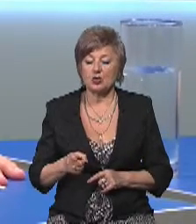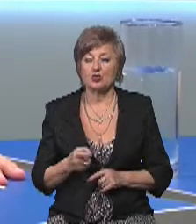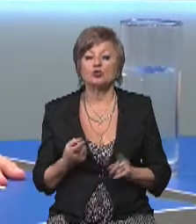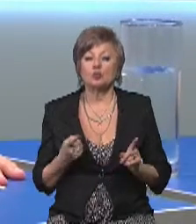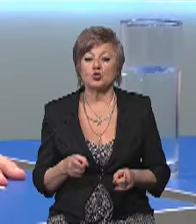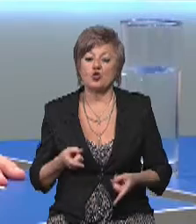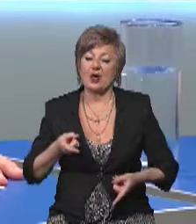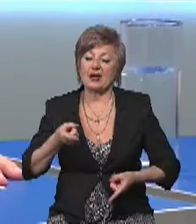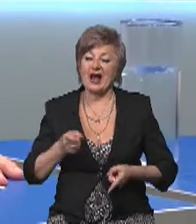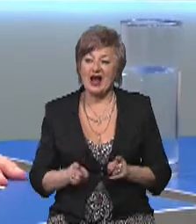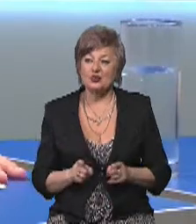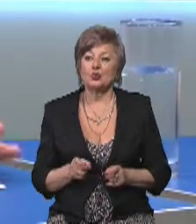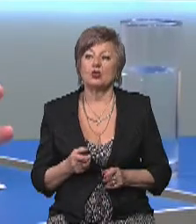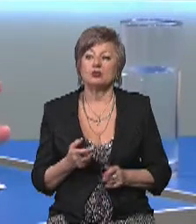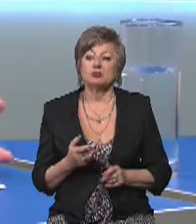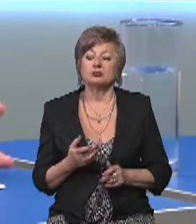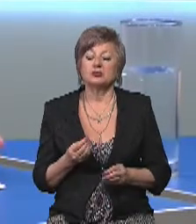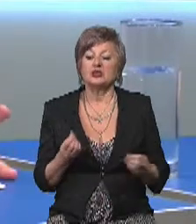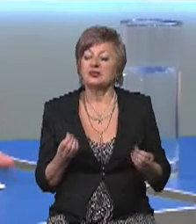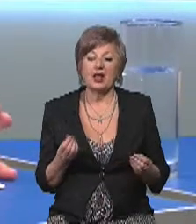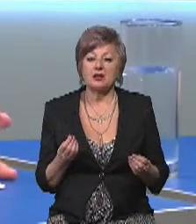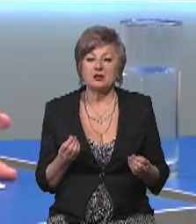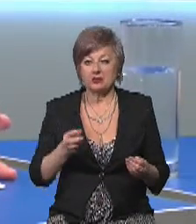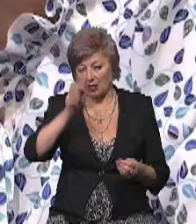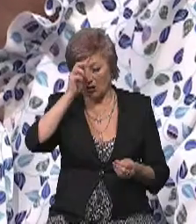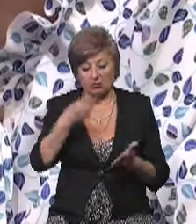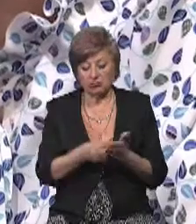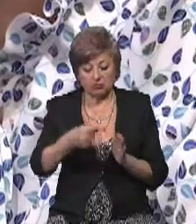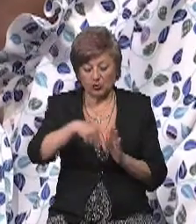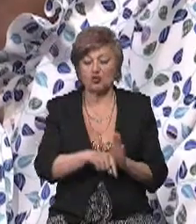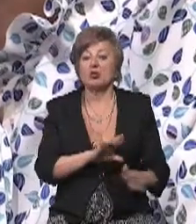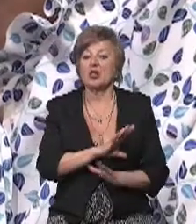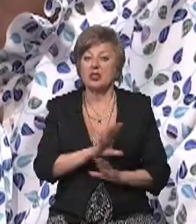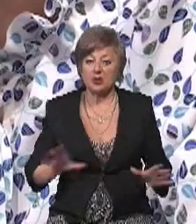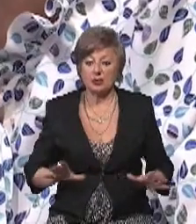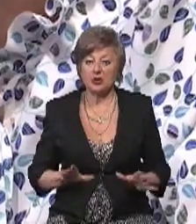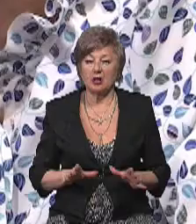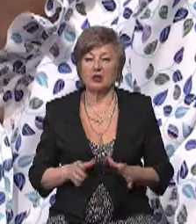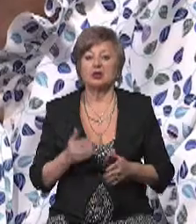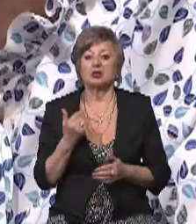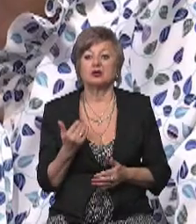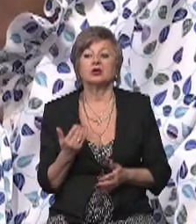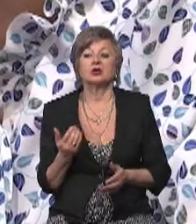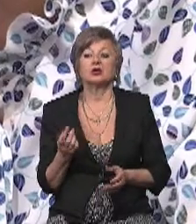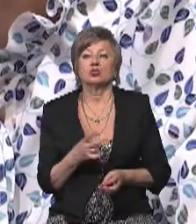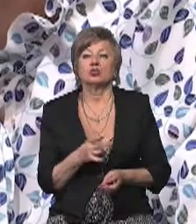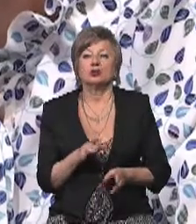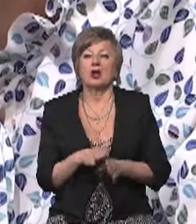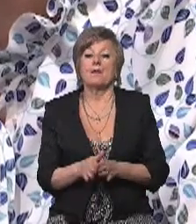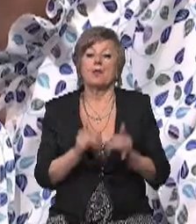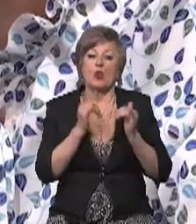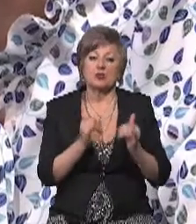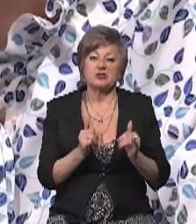що реально грошей в бюджеті не було. Їх треба було, скажімо, забезпечити